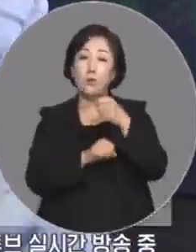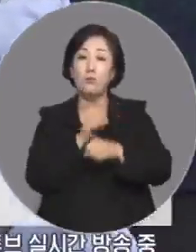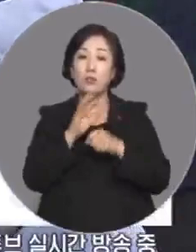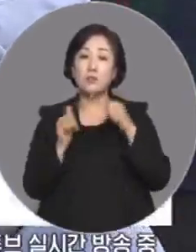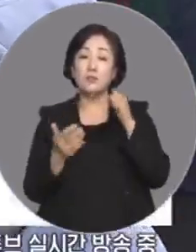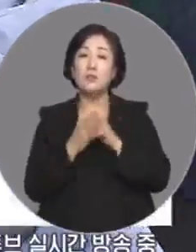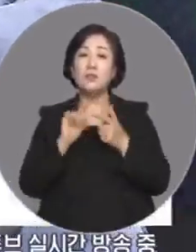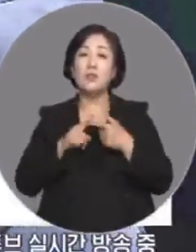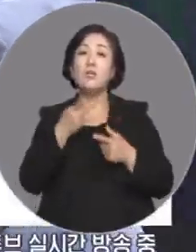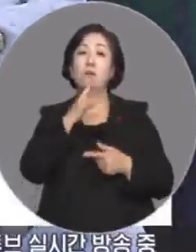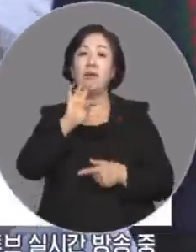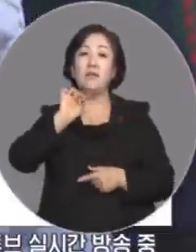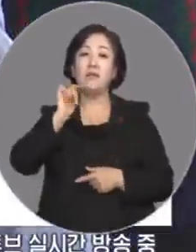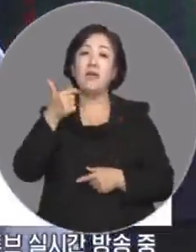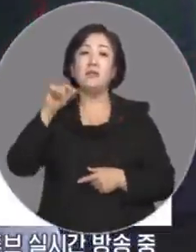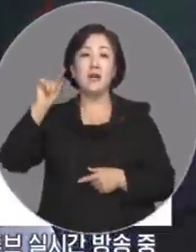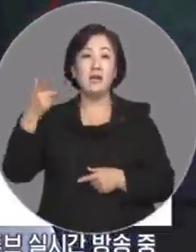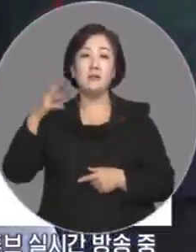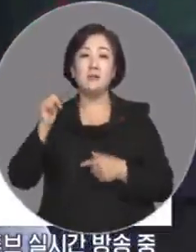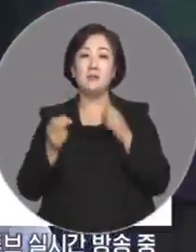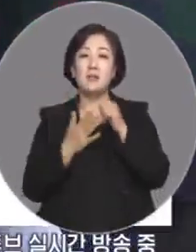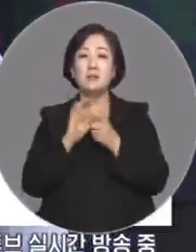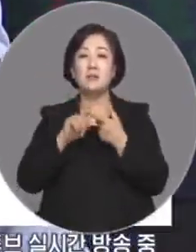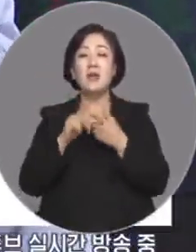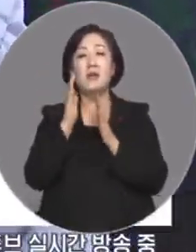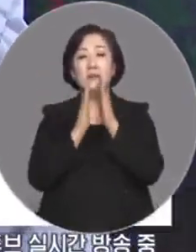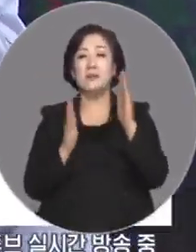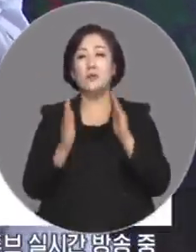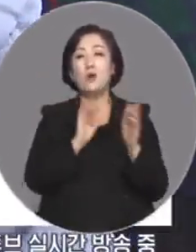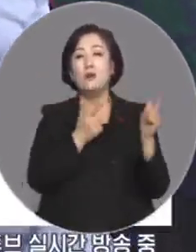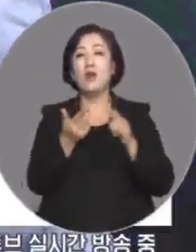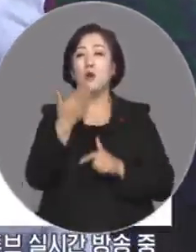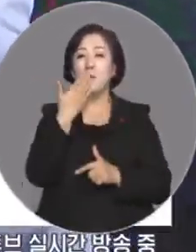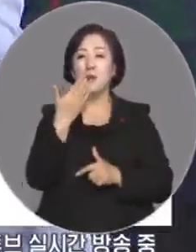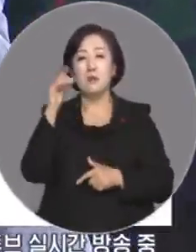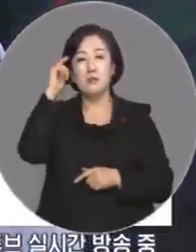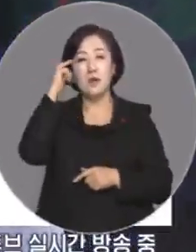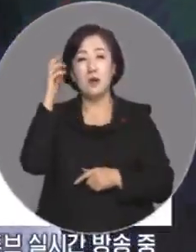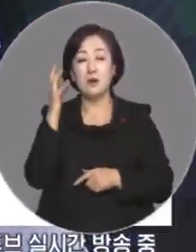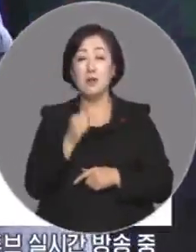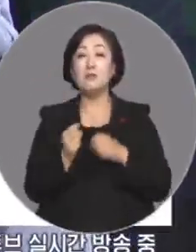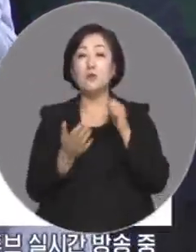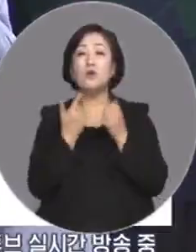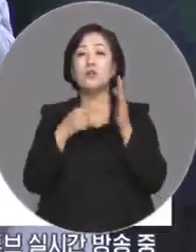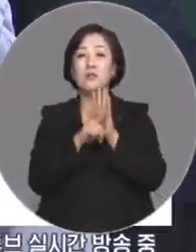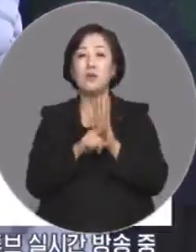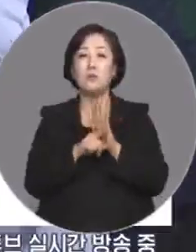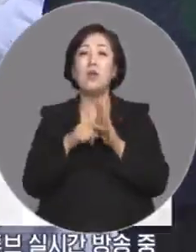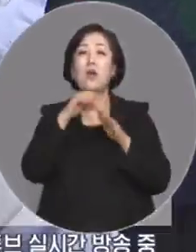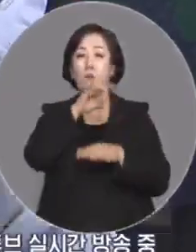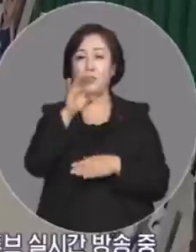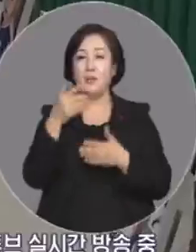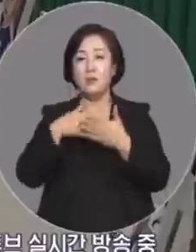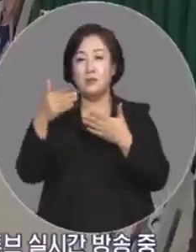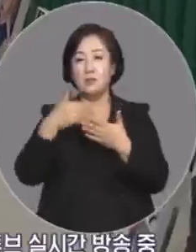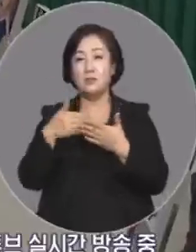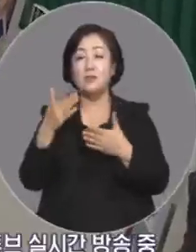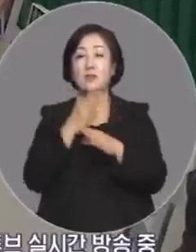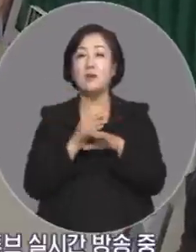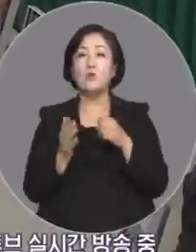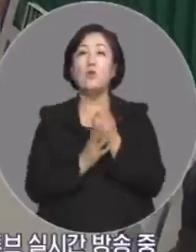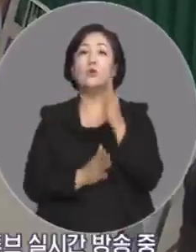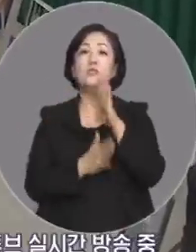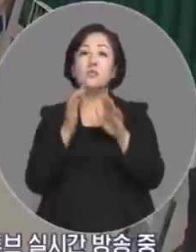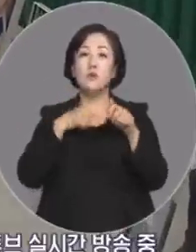동물들이 메탄가스를 뿜어내기 때문에 채소를 먹자는 생각으로 이렇게 색칠을 해서 붙여놨어요.